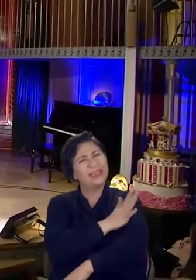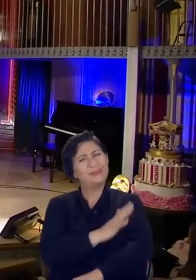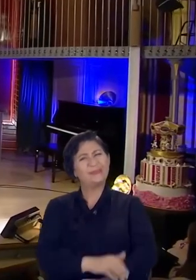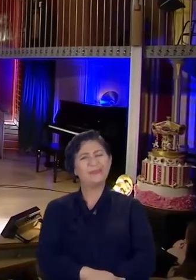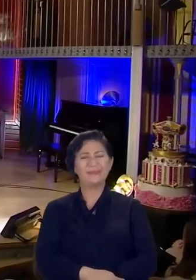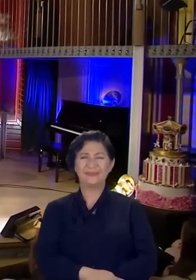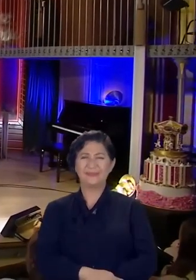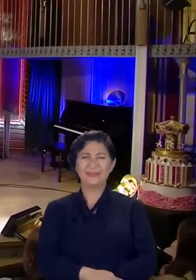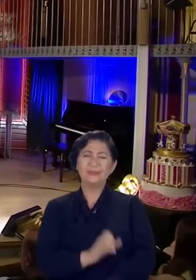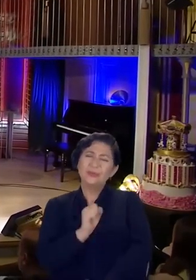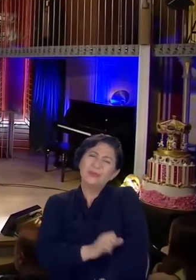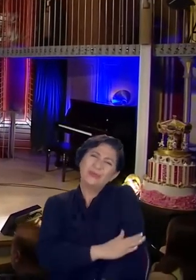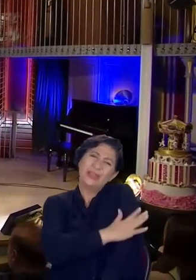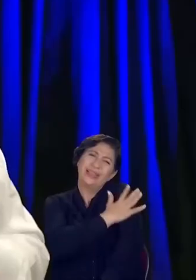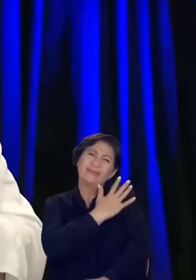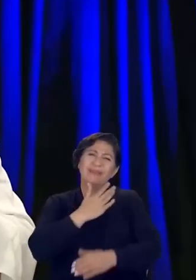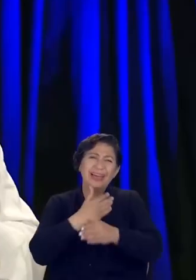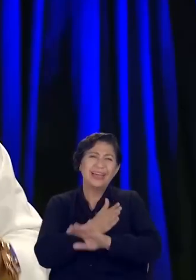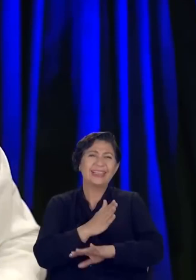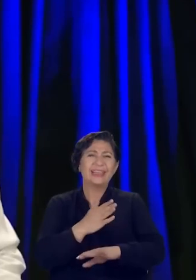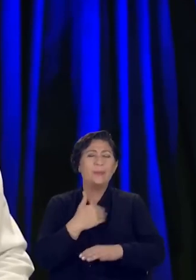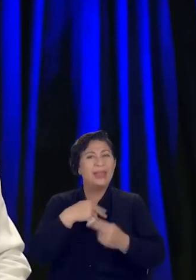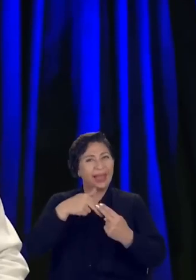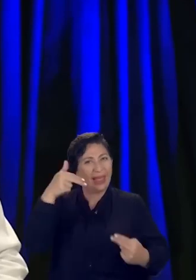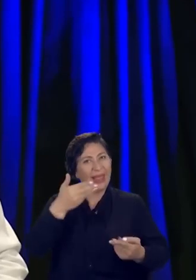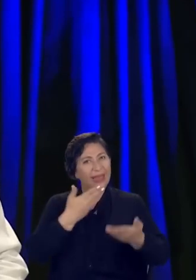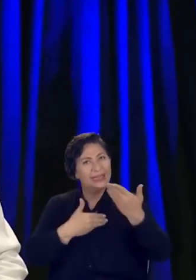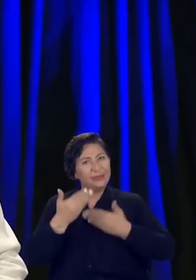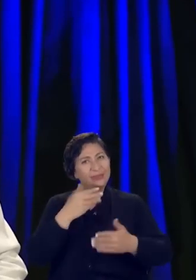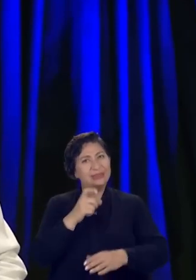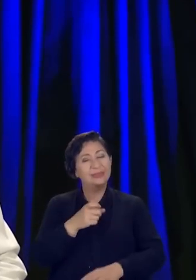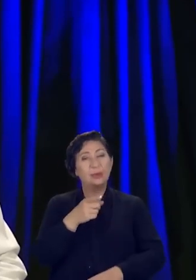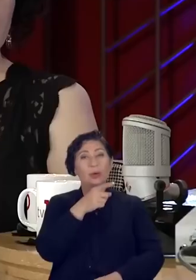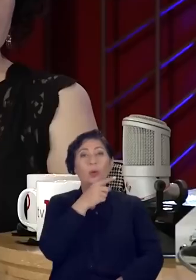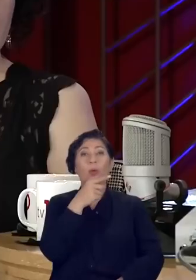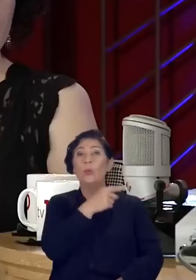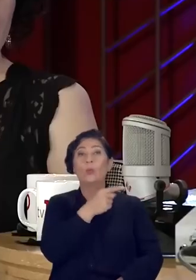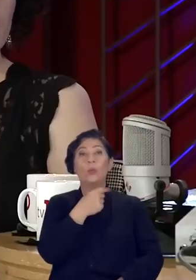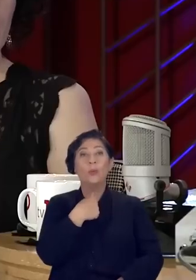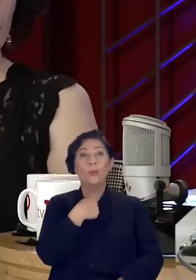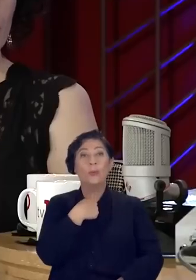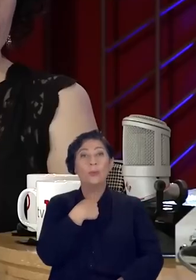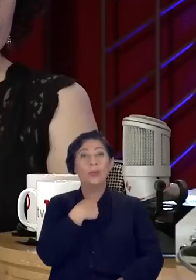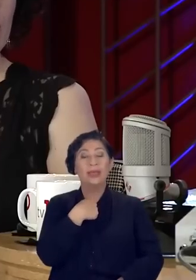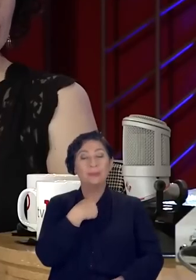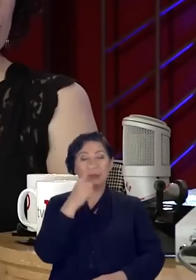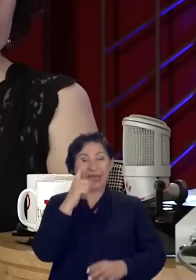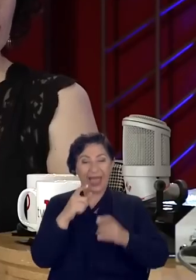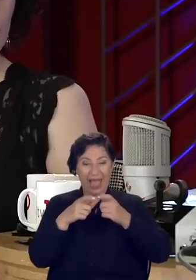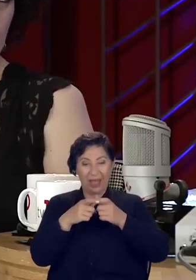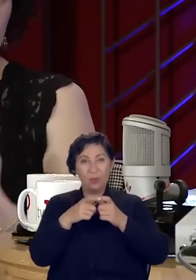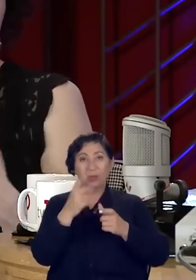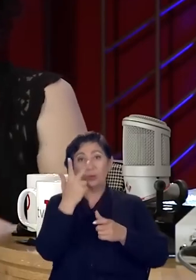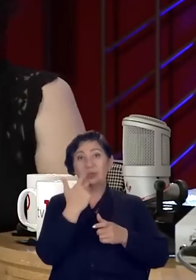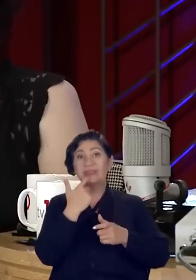işten. Çok duygulandım hakikaten. Bana hikayesini anlatır mısın birazcık lütfen? Bu benim V.E.V. adlı albümümden bir şarkı. 3